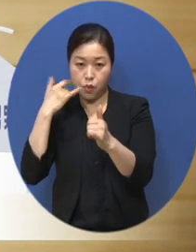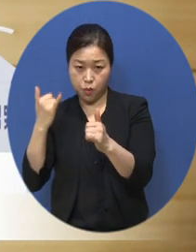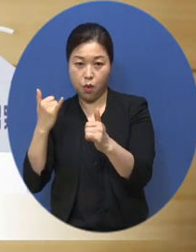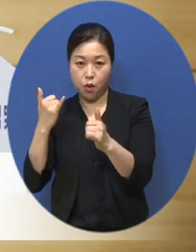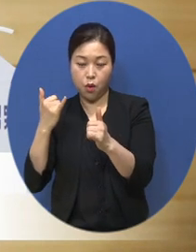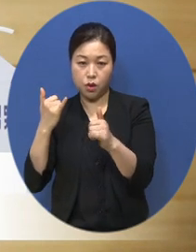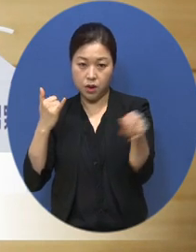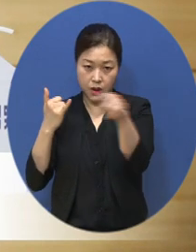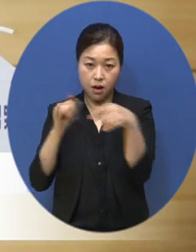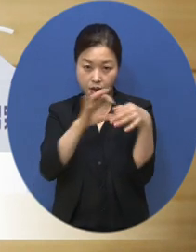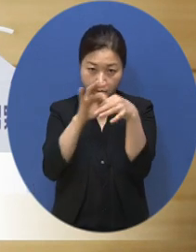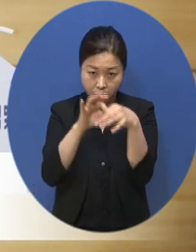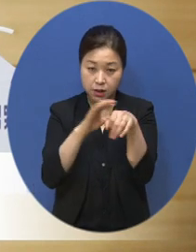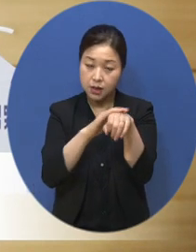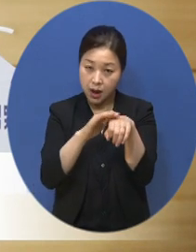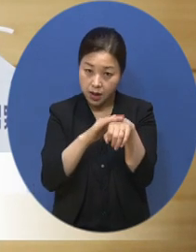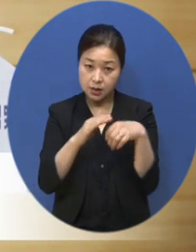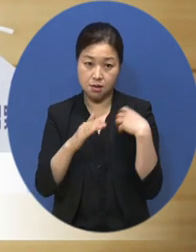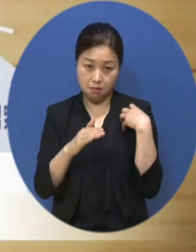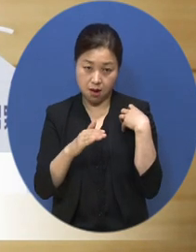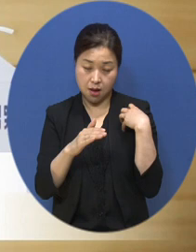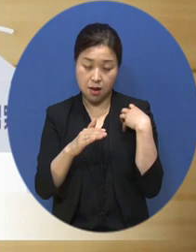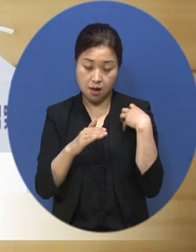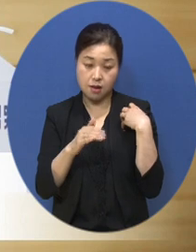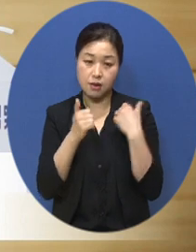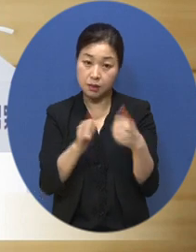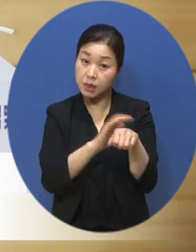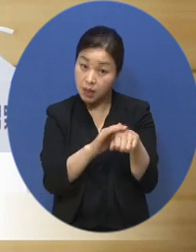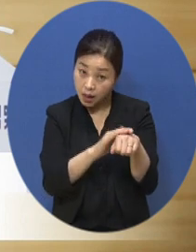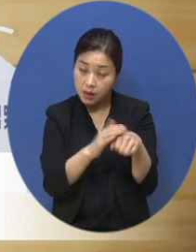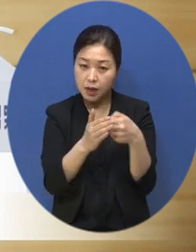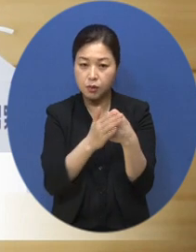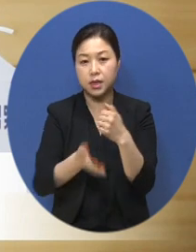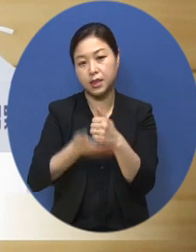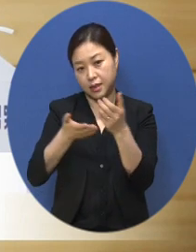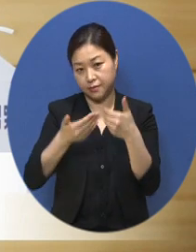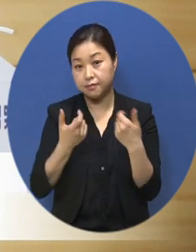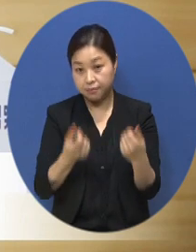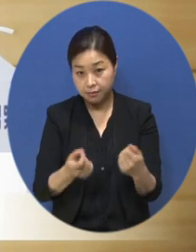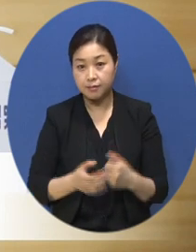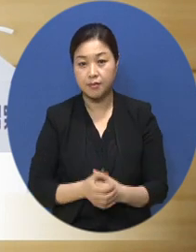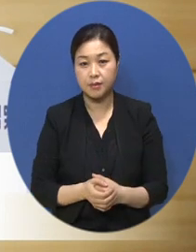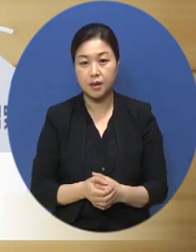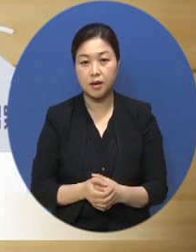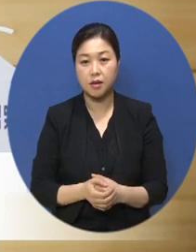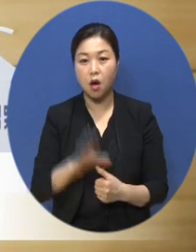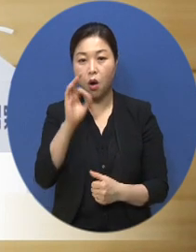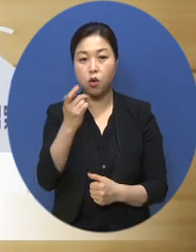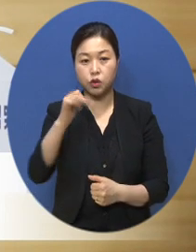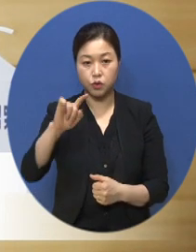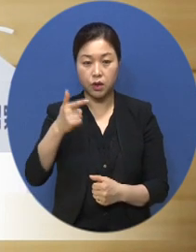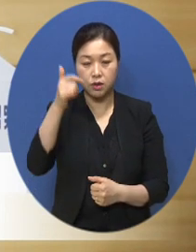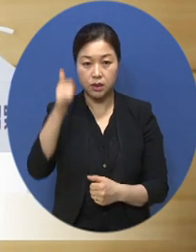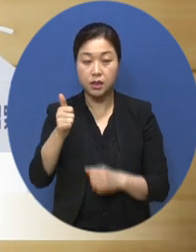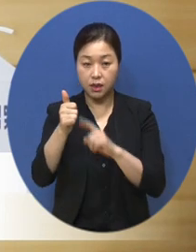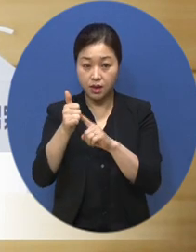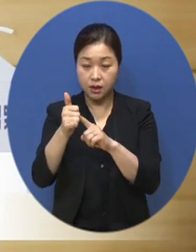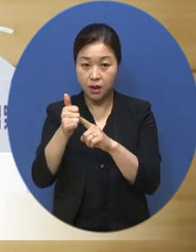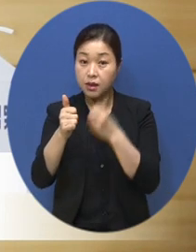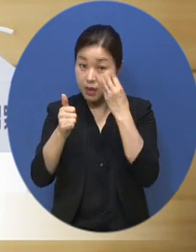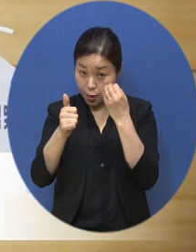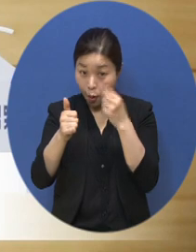3대를 연결시켜주는 역할을 충실히 해줬기 때문에 가능하다고 생각합니다. 그래서 이제 오준환 회장님 같이 새로 취임하신